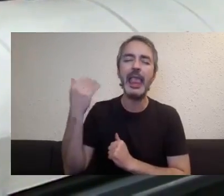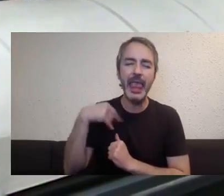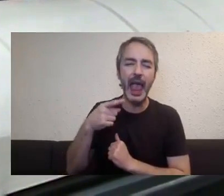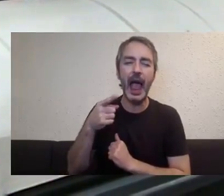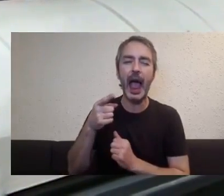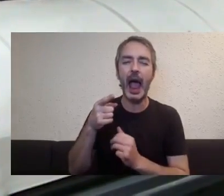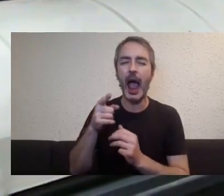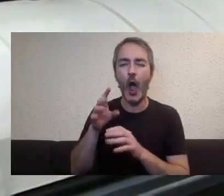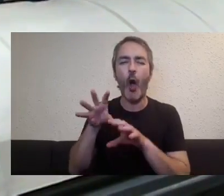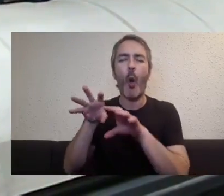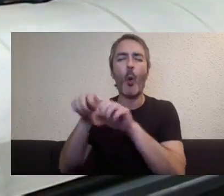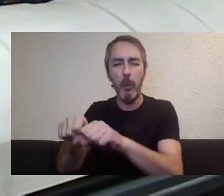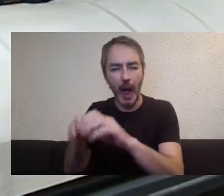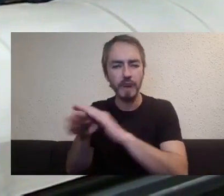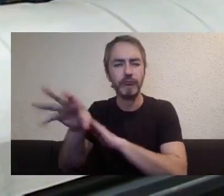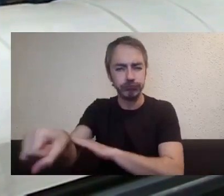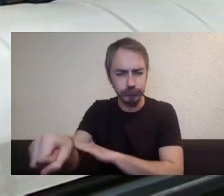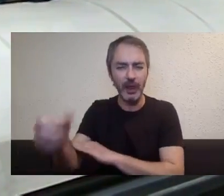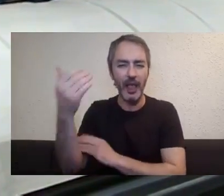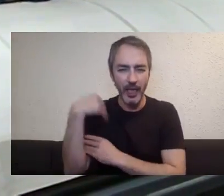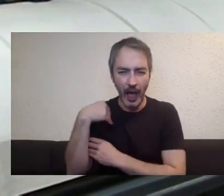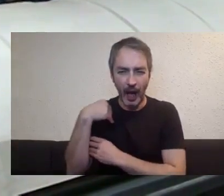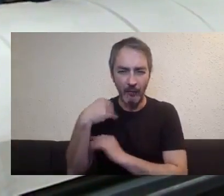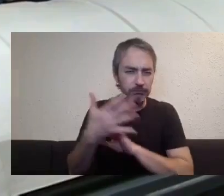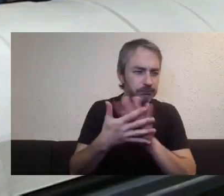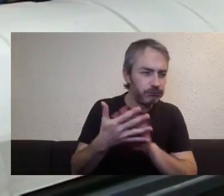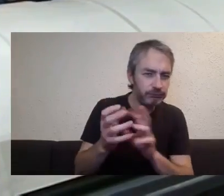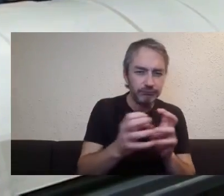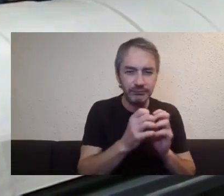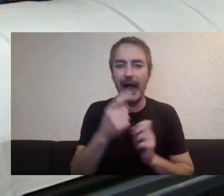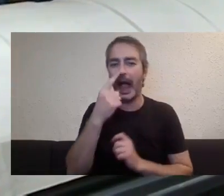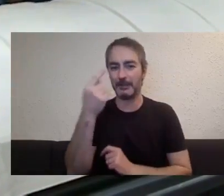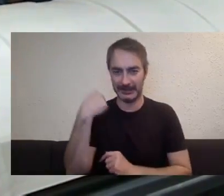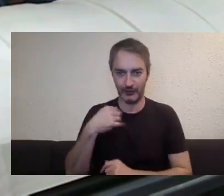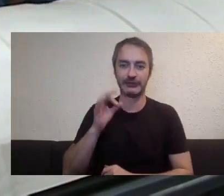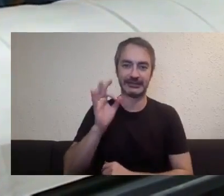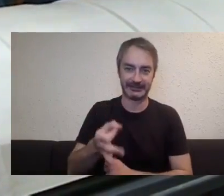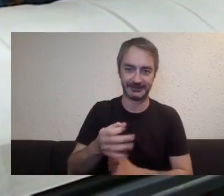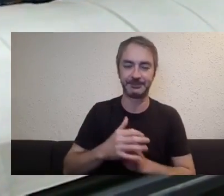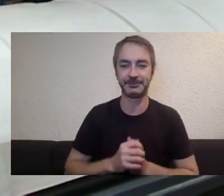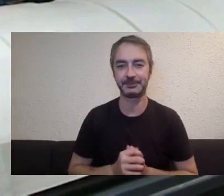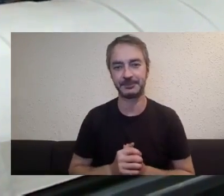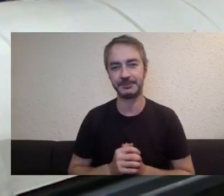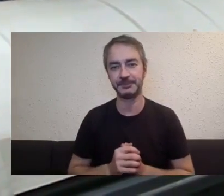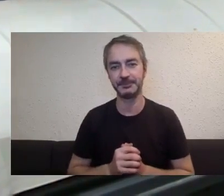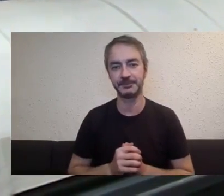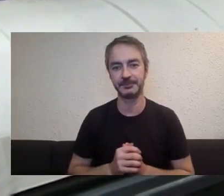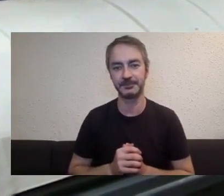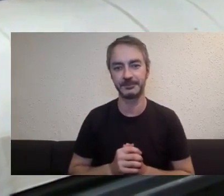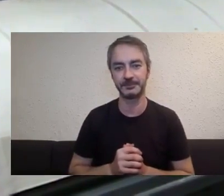algun intent, algú va entrar... Sí, va haver ocupació posterior. Sí, l'any passat. Algú va tornar a entrar-hi, però no sé on s'ho havia trobat perquè...